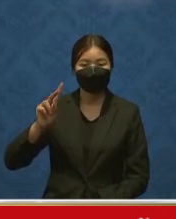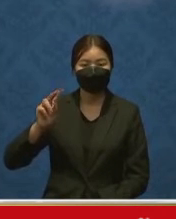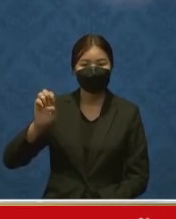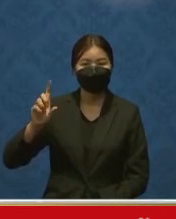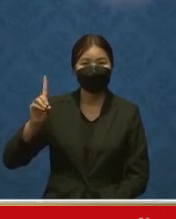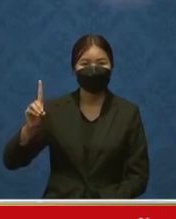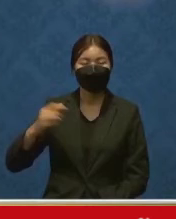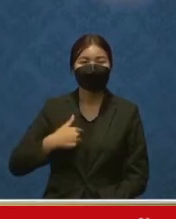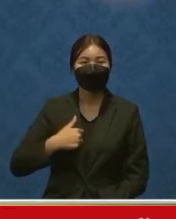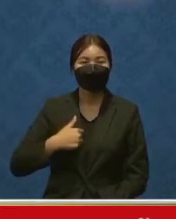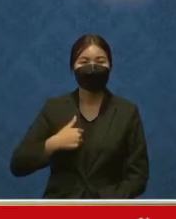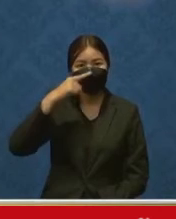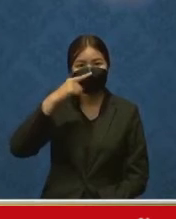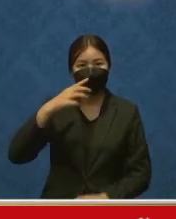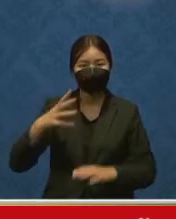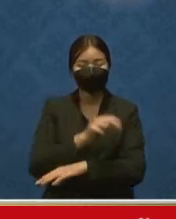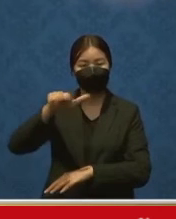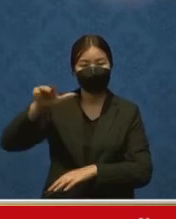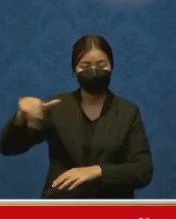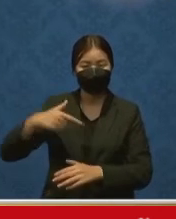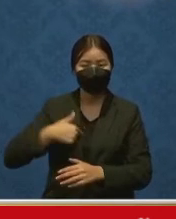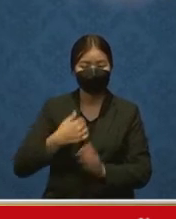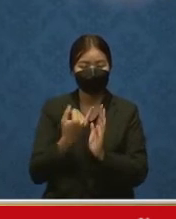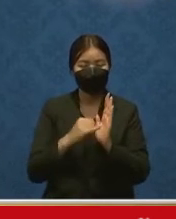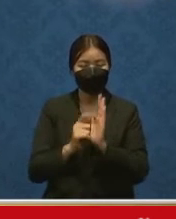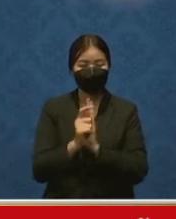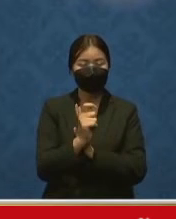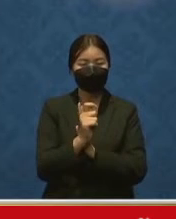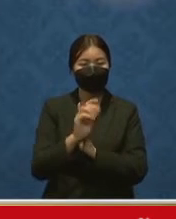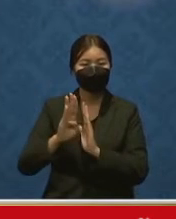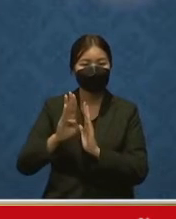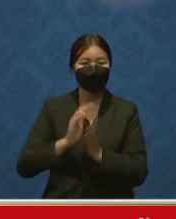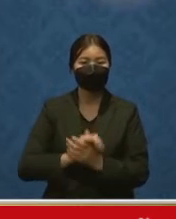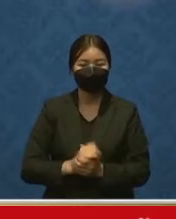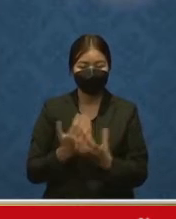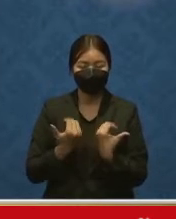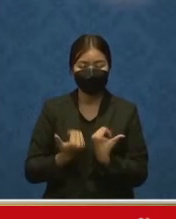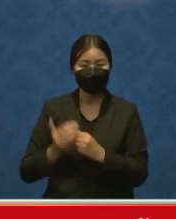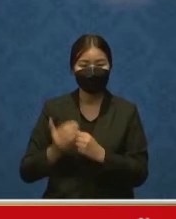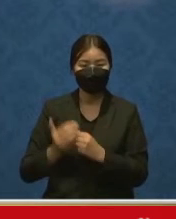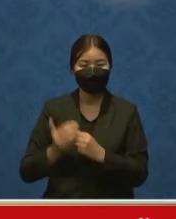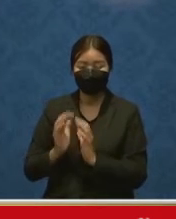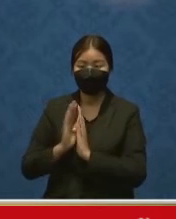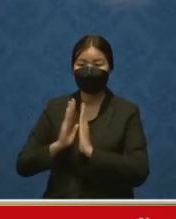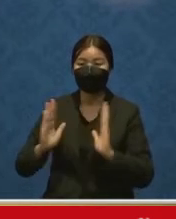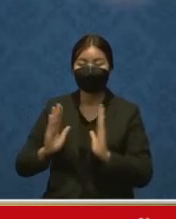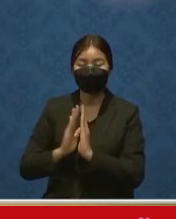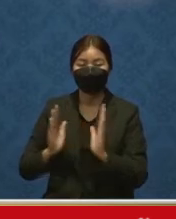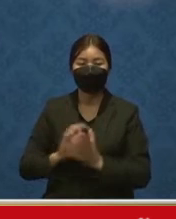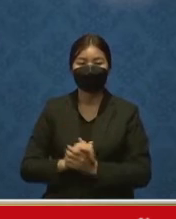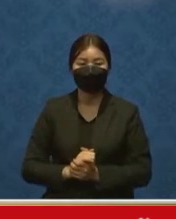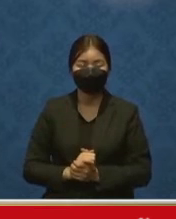จากอุบลราชธานีก็วันนี้ขอขอบคุณท่านประธานครับที่